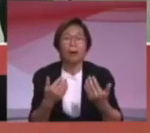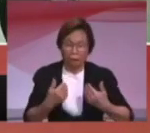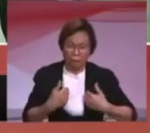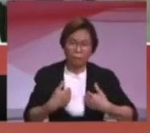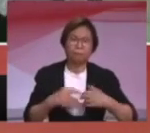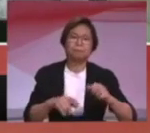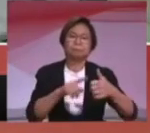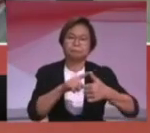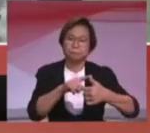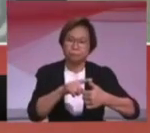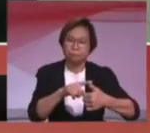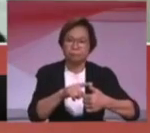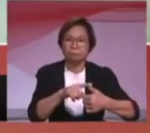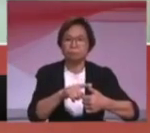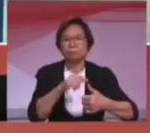termasuklah